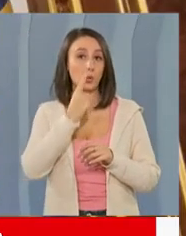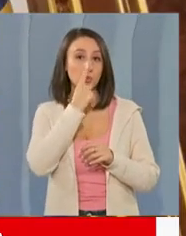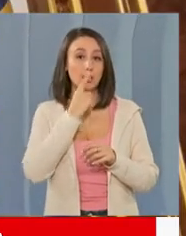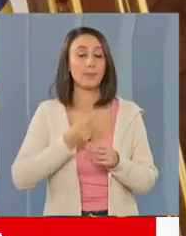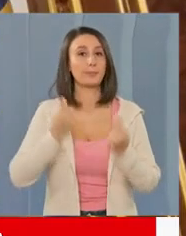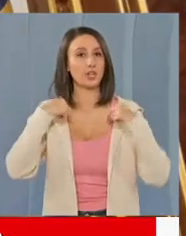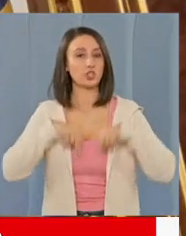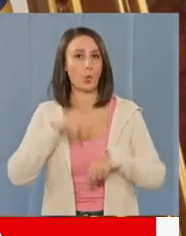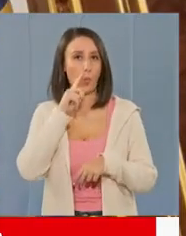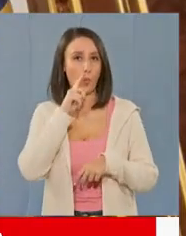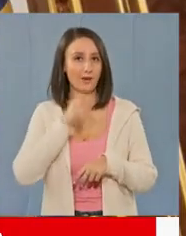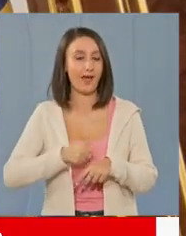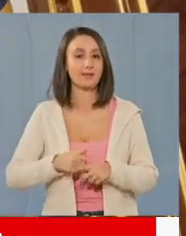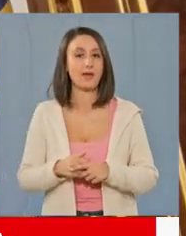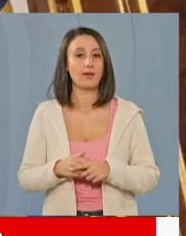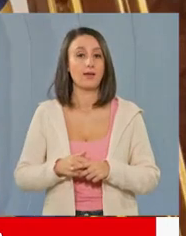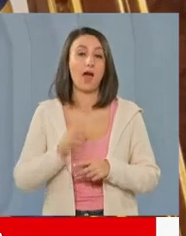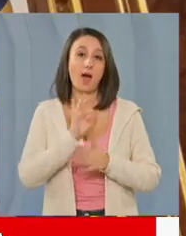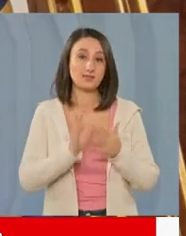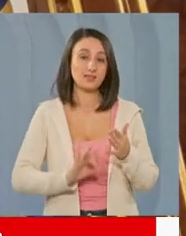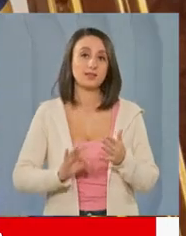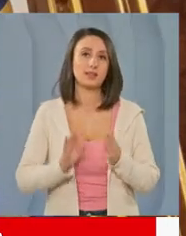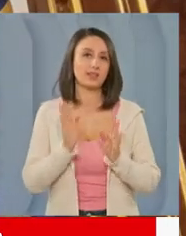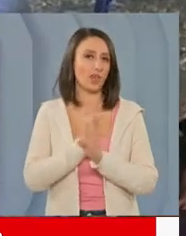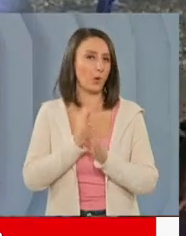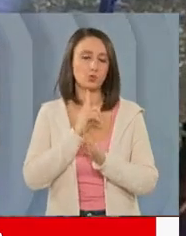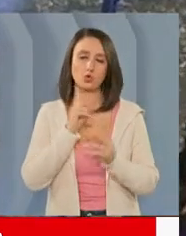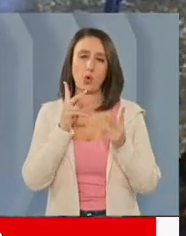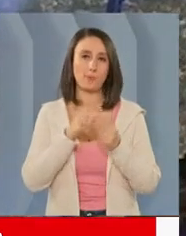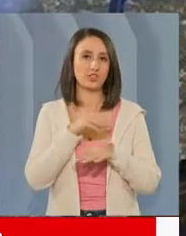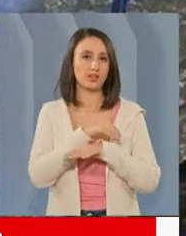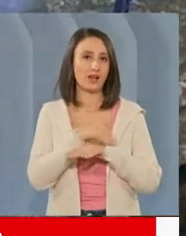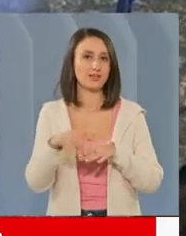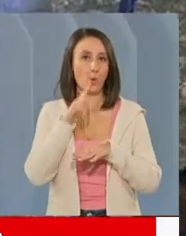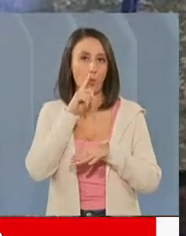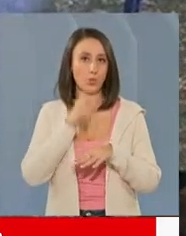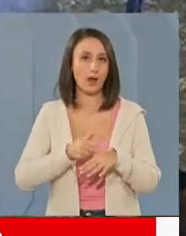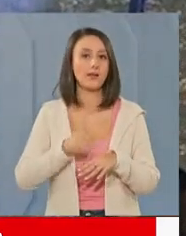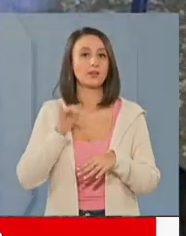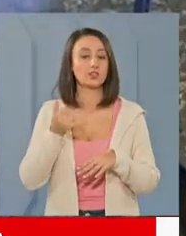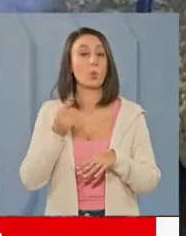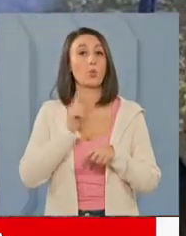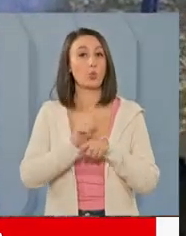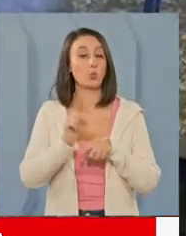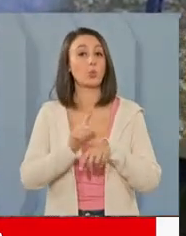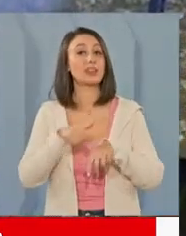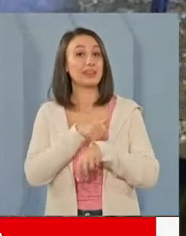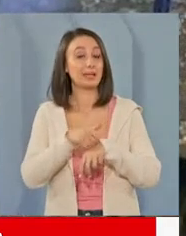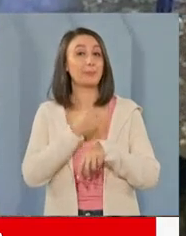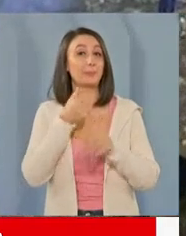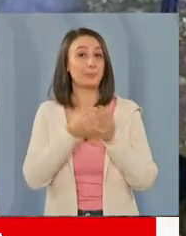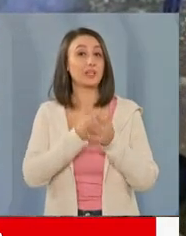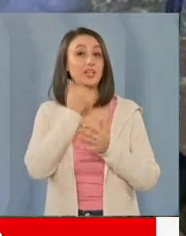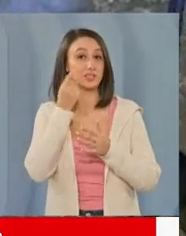președintele Ucrainei folosind mirzelenski scrie că care nu se limitează La granițele Ucrainei și e o chestiune de timp până când